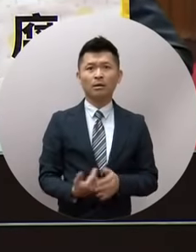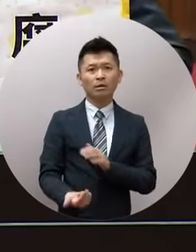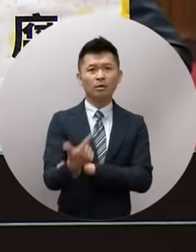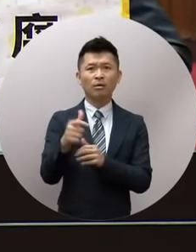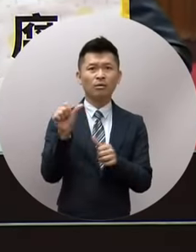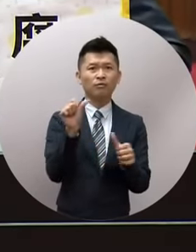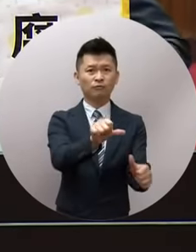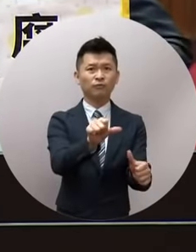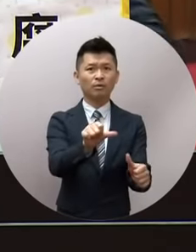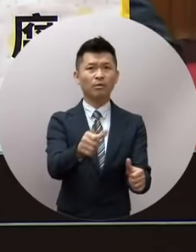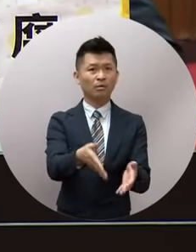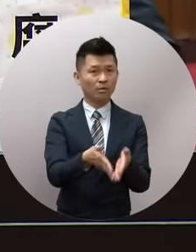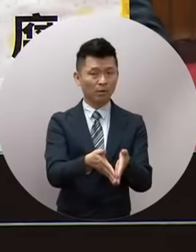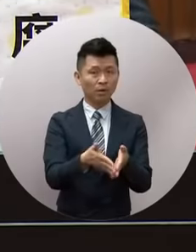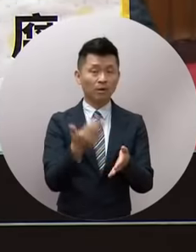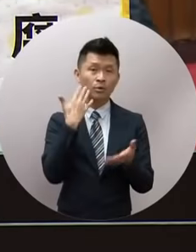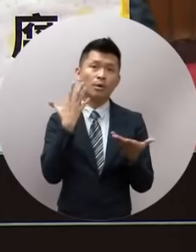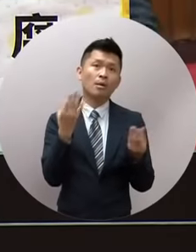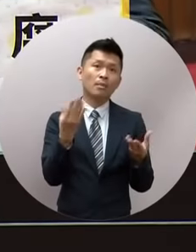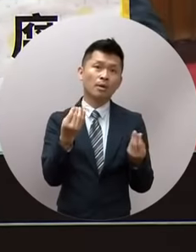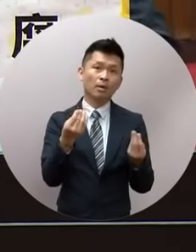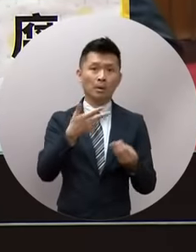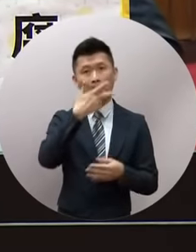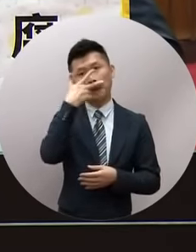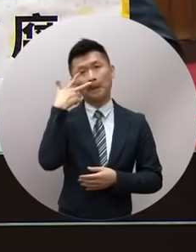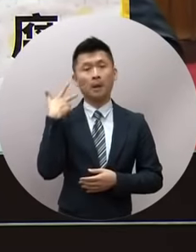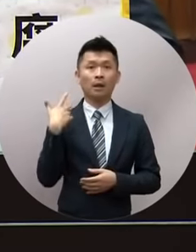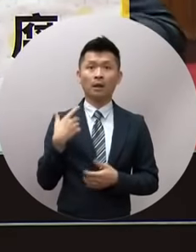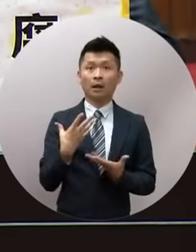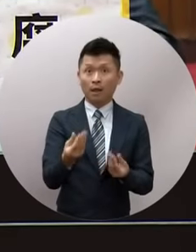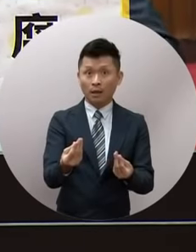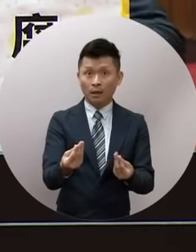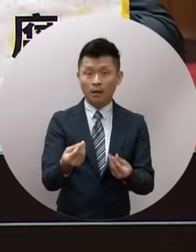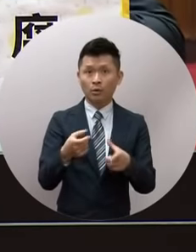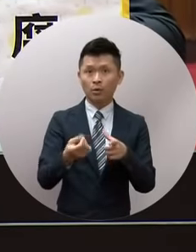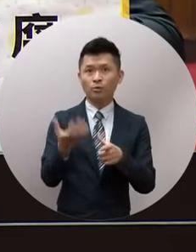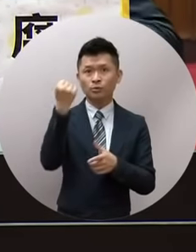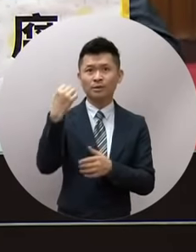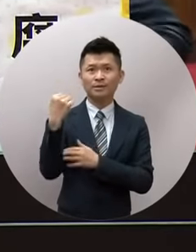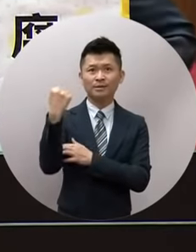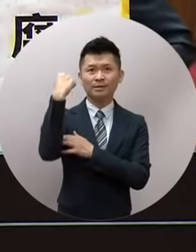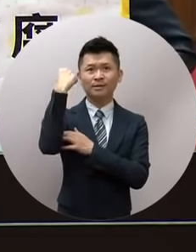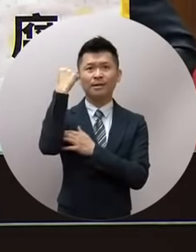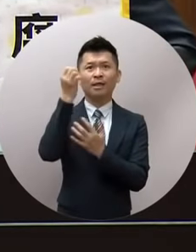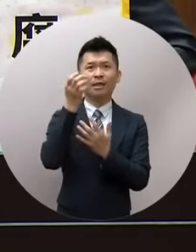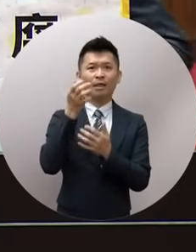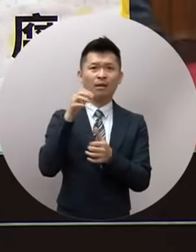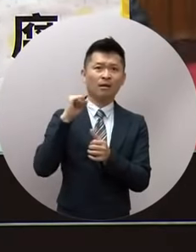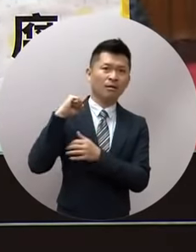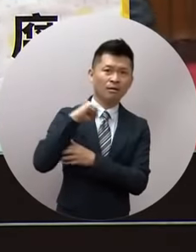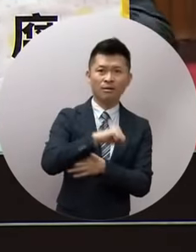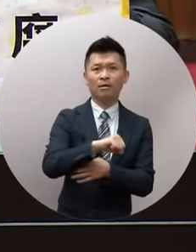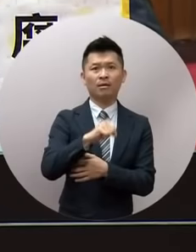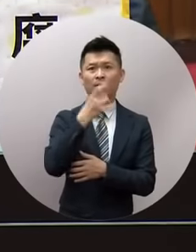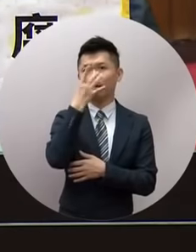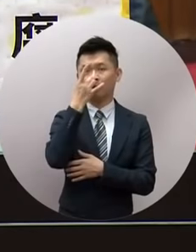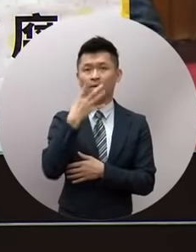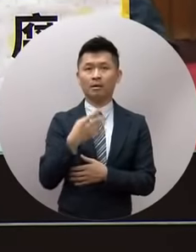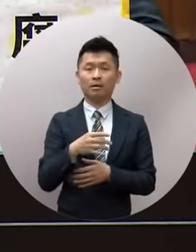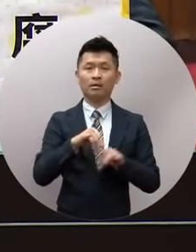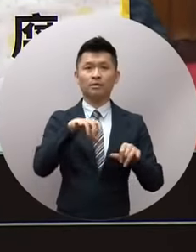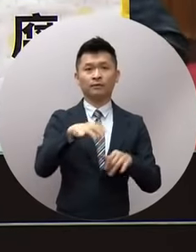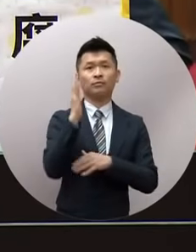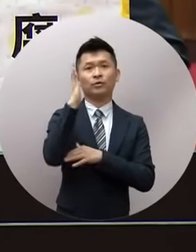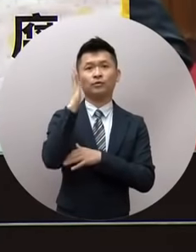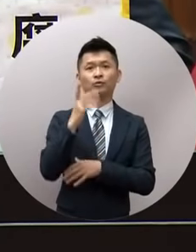执行嘛。吼，啊，若无的含这个物件都无执行的时阵，这公权力都没办法伸张嘛。吼，因为地方政府就是有的